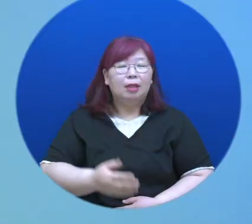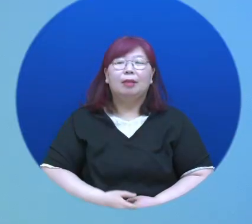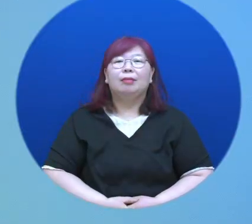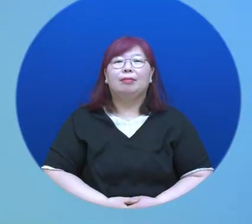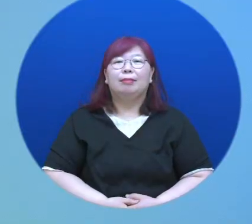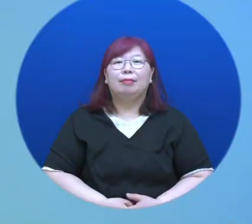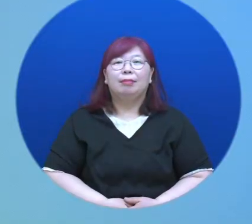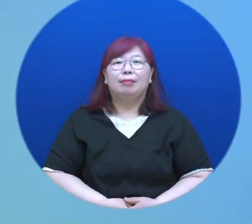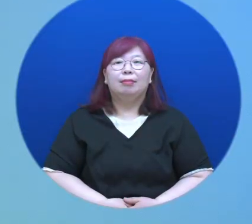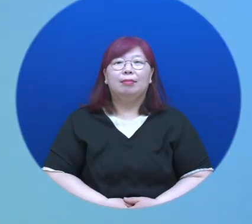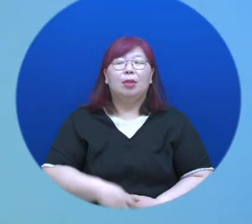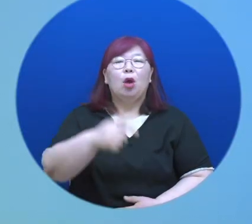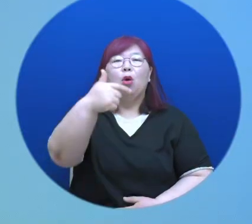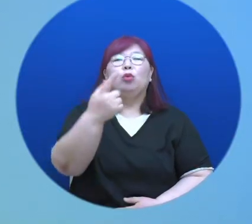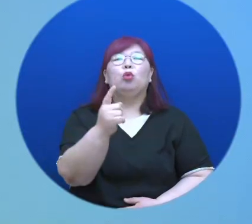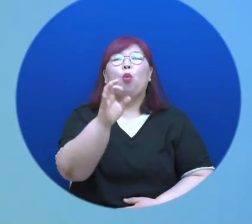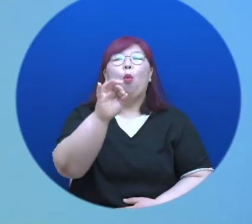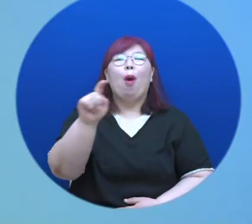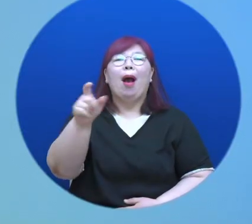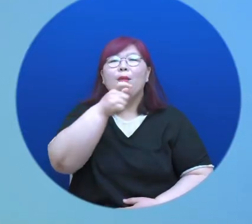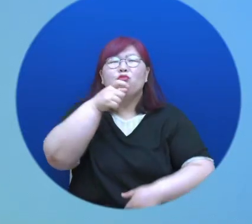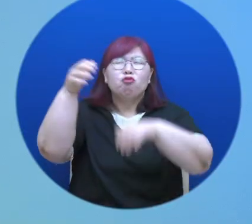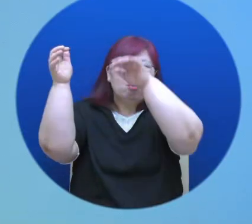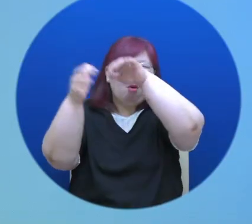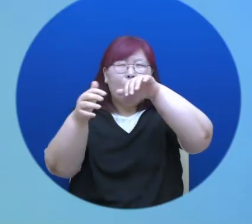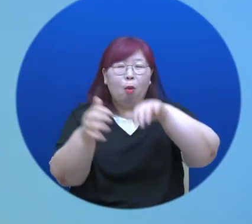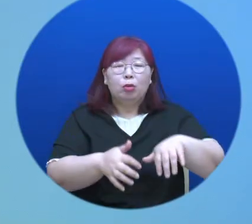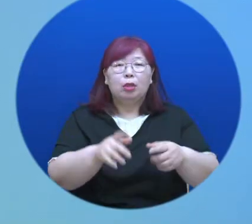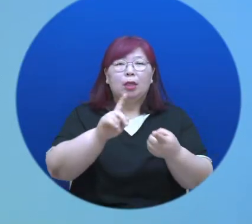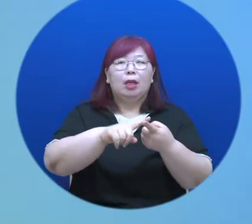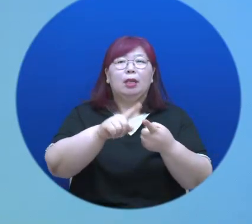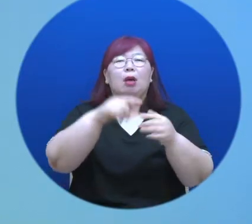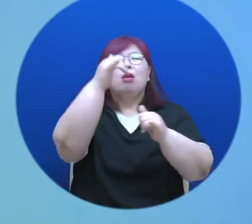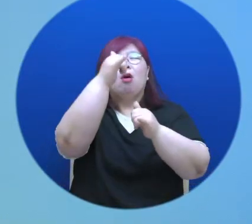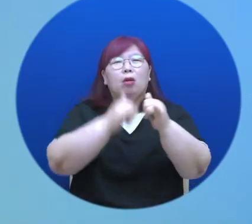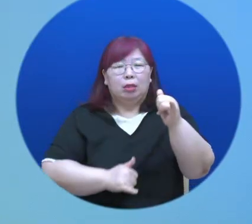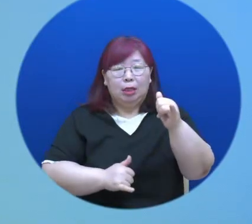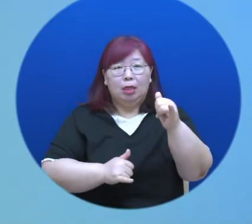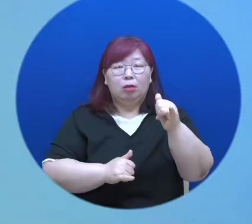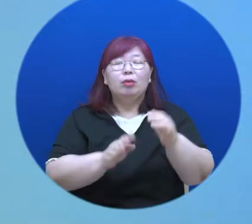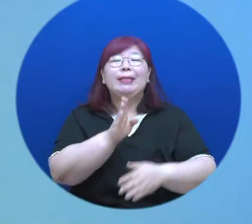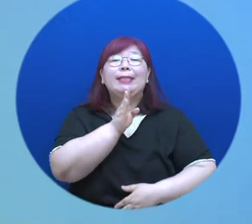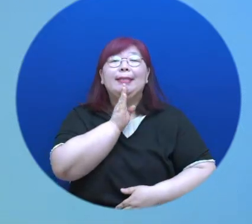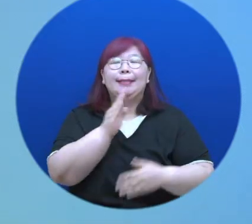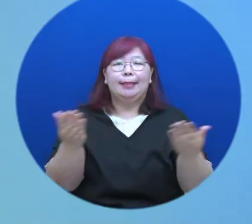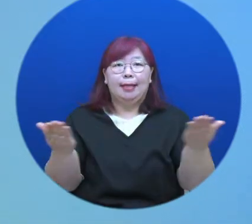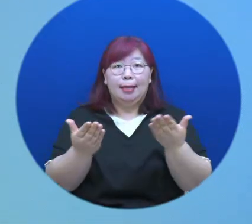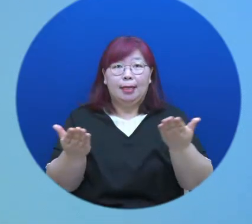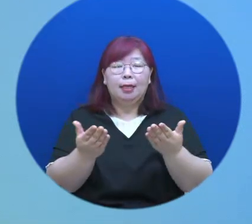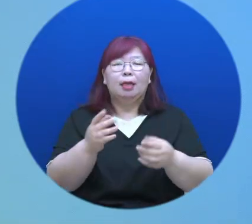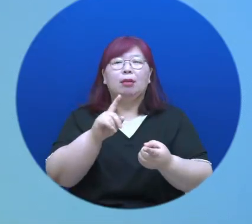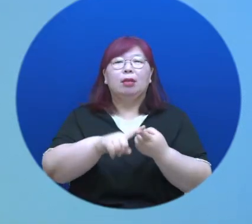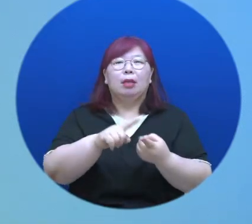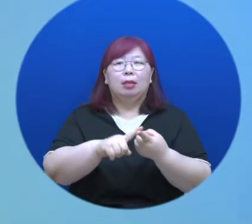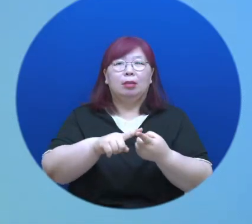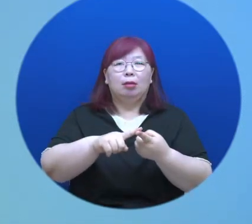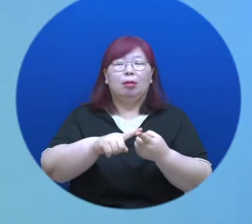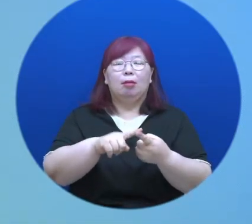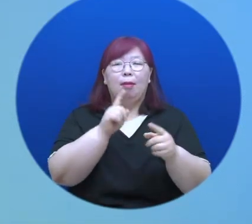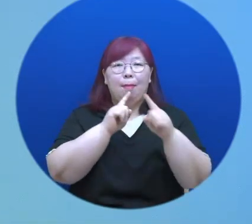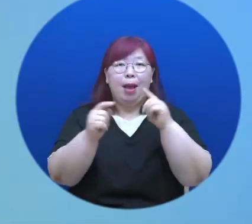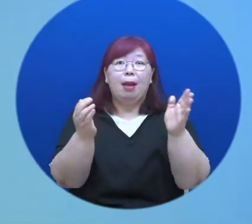내용이었는지. 노아의 홍수가 역사적으로 실체했던 사건이다 라는 내용을